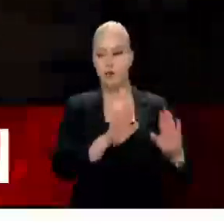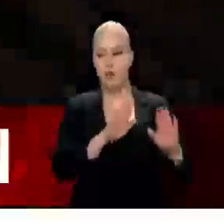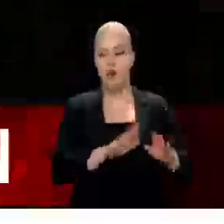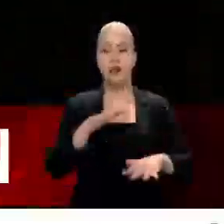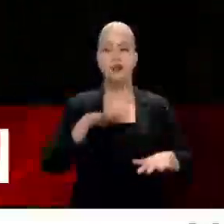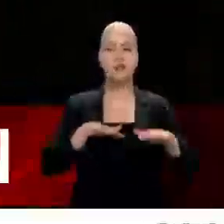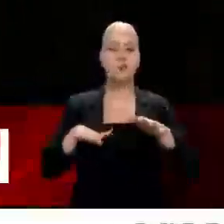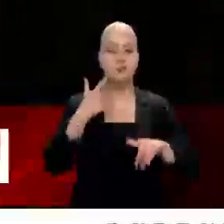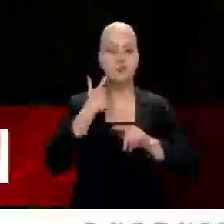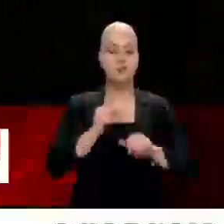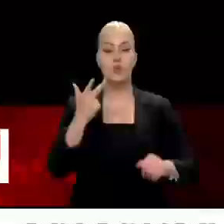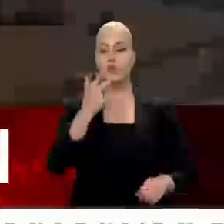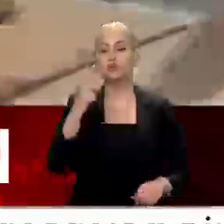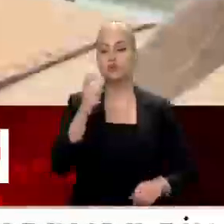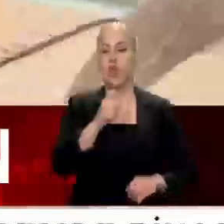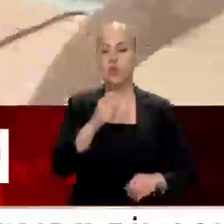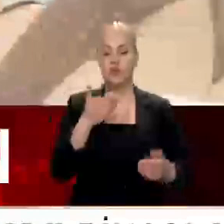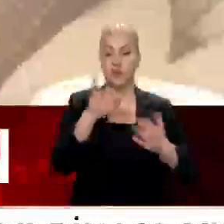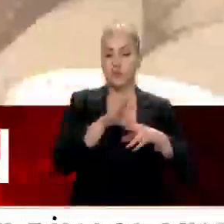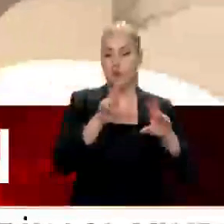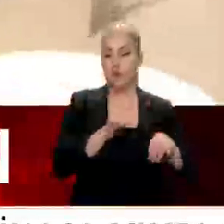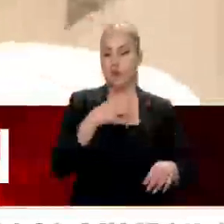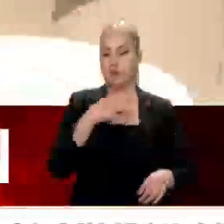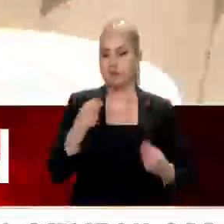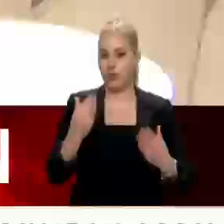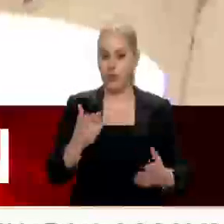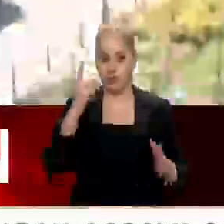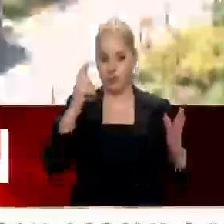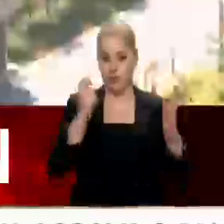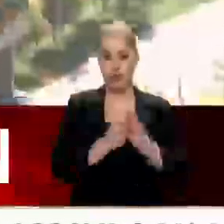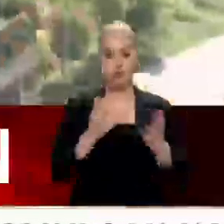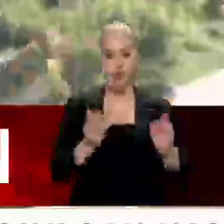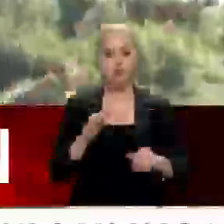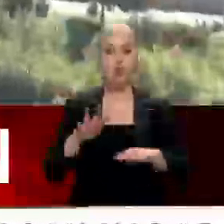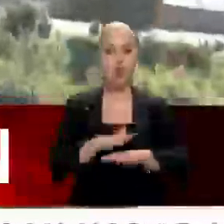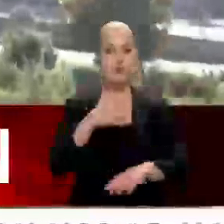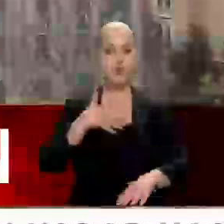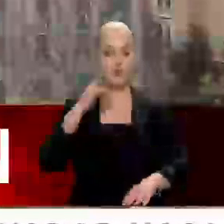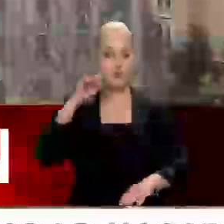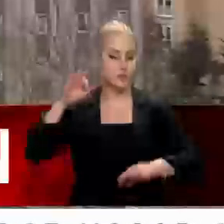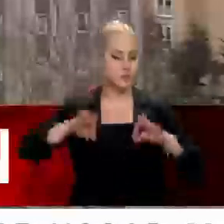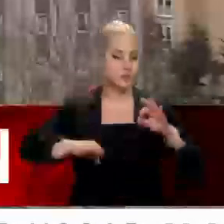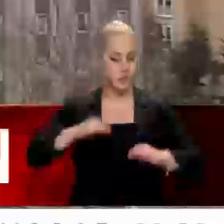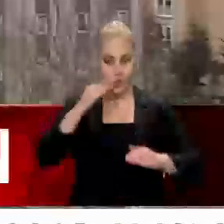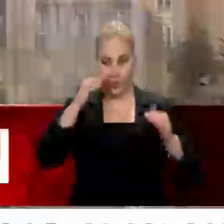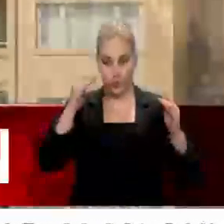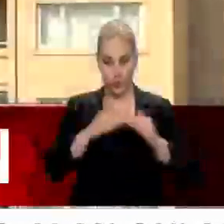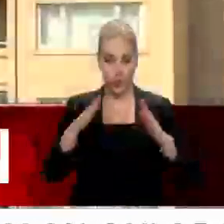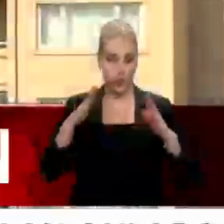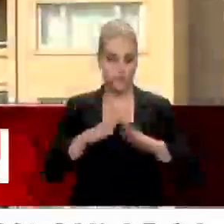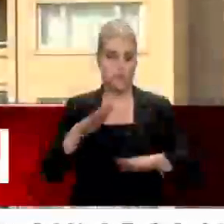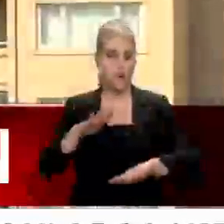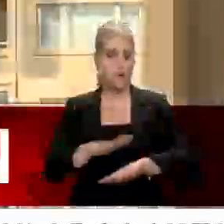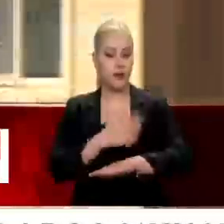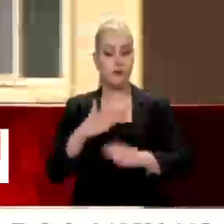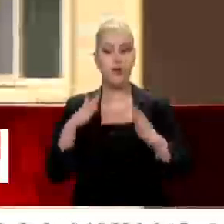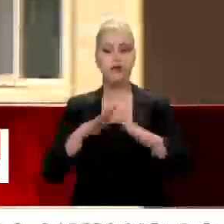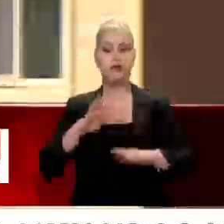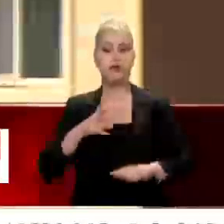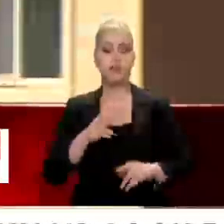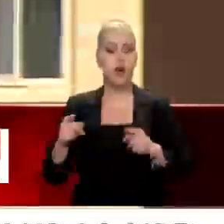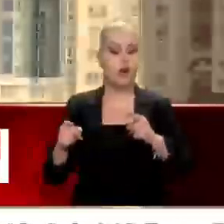ay süreyle açanların başvurusu alınacak. Başvurular kaymakamlıklar tarafından yerinde incelenecek. Uygun bulunan evler için kaymakamlıkla ev